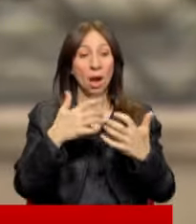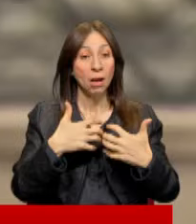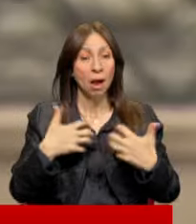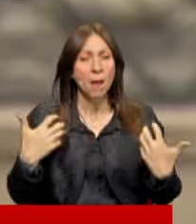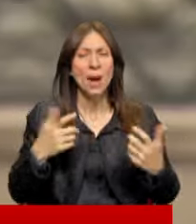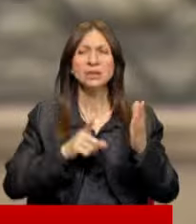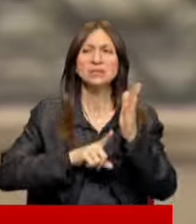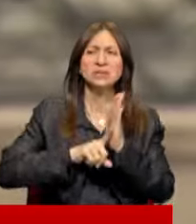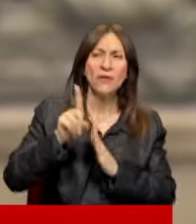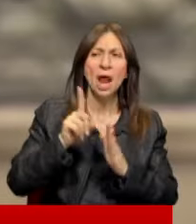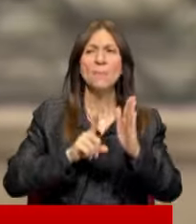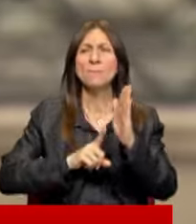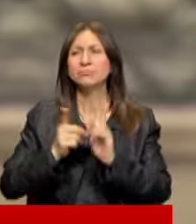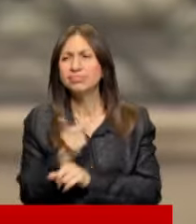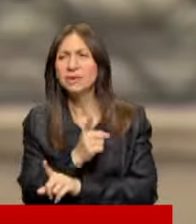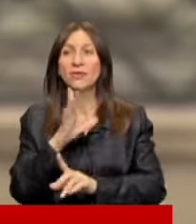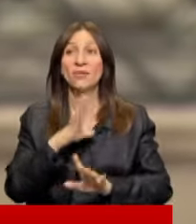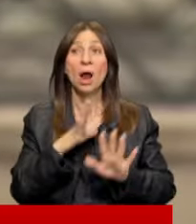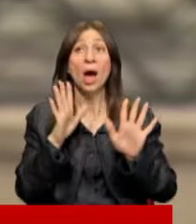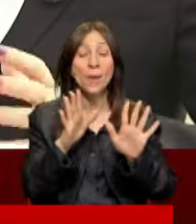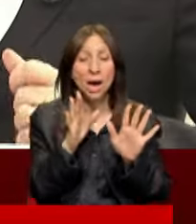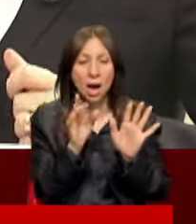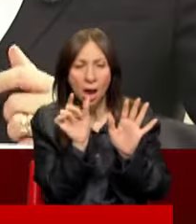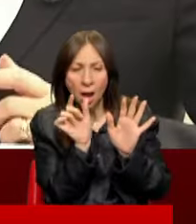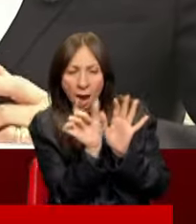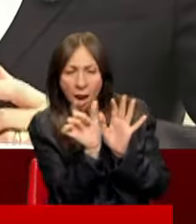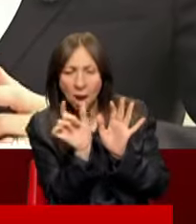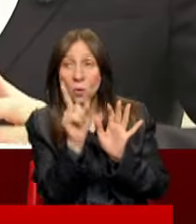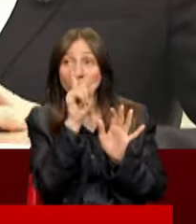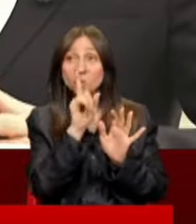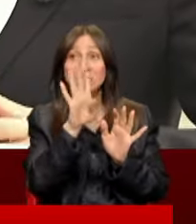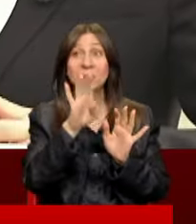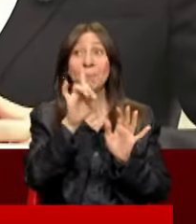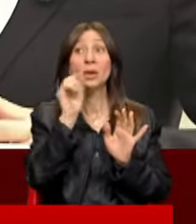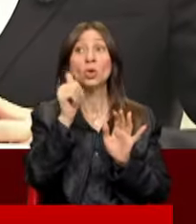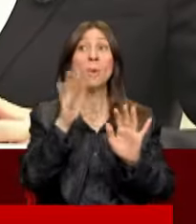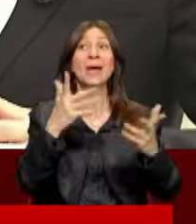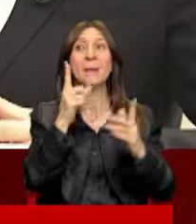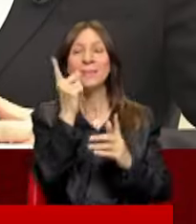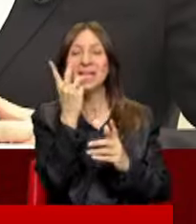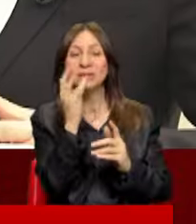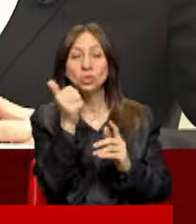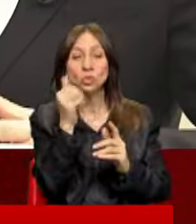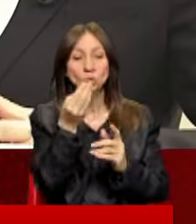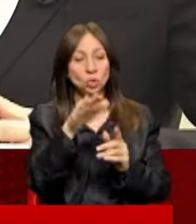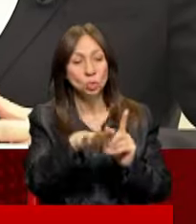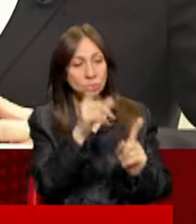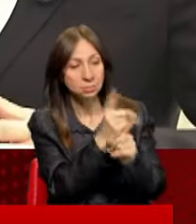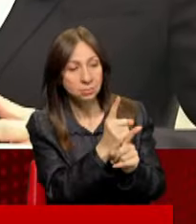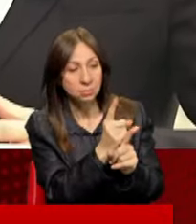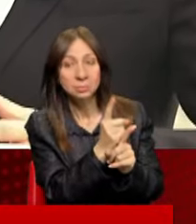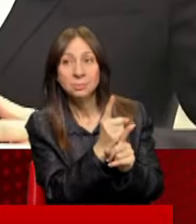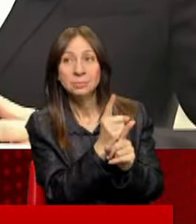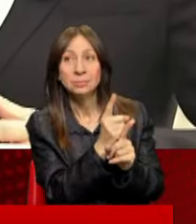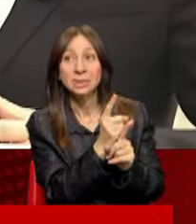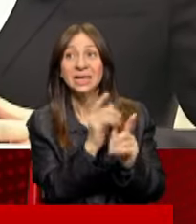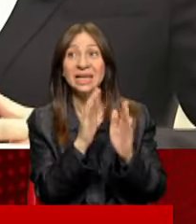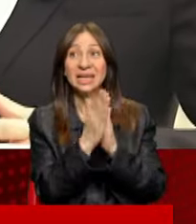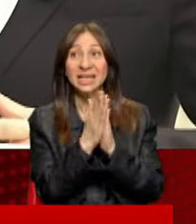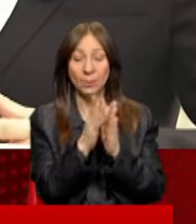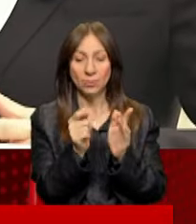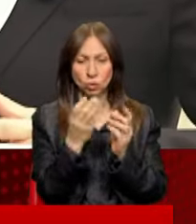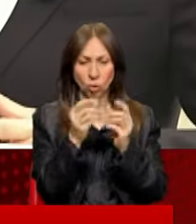kahramanlıklar, zaferler, başarılar var. Ama satır aralarında o 141 günün belki de birkaç gününü çocukluğa ayırıyor. Kitabımda